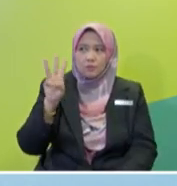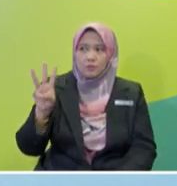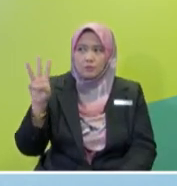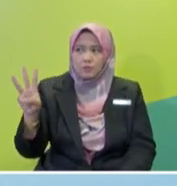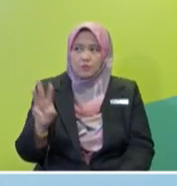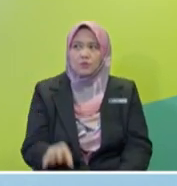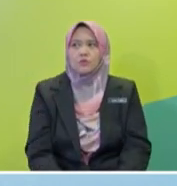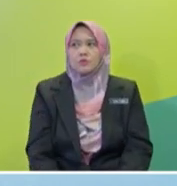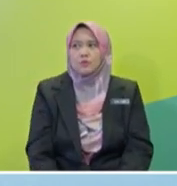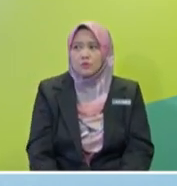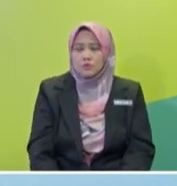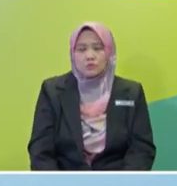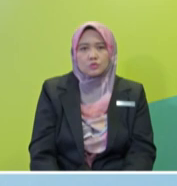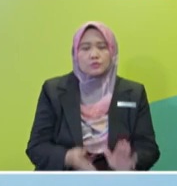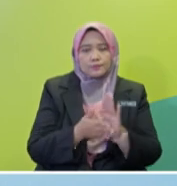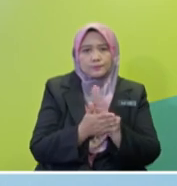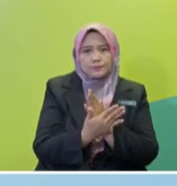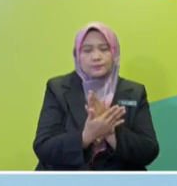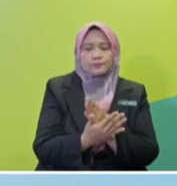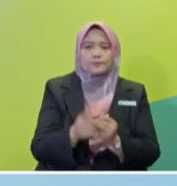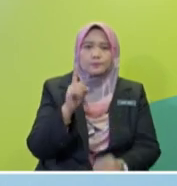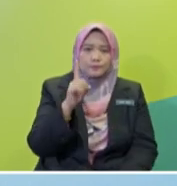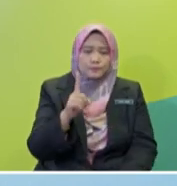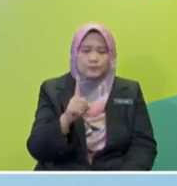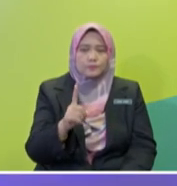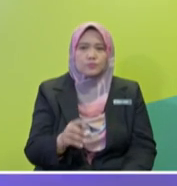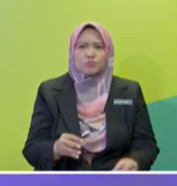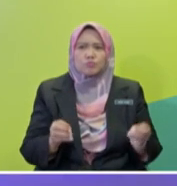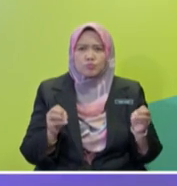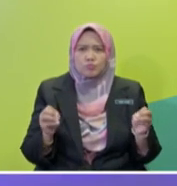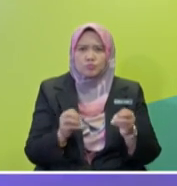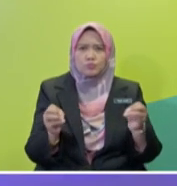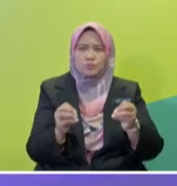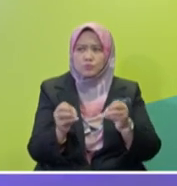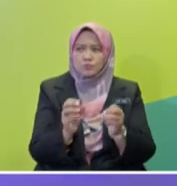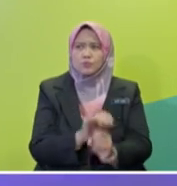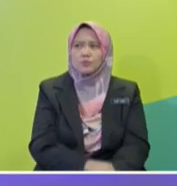yaitu sebuah organisasi yang menyedia dan memantau www